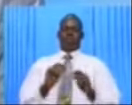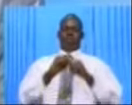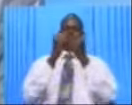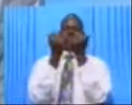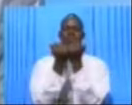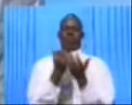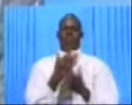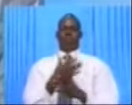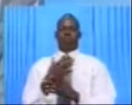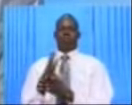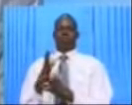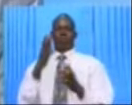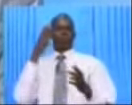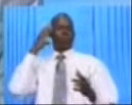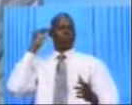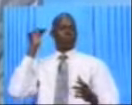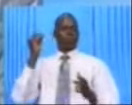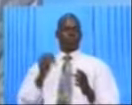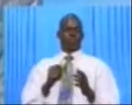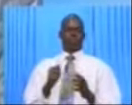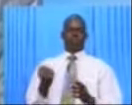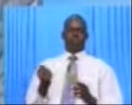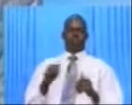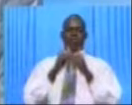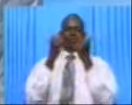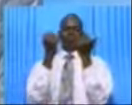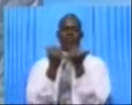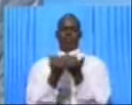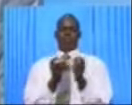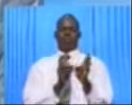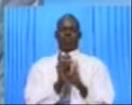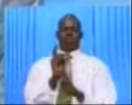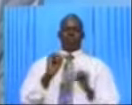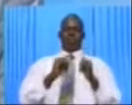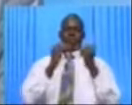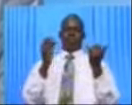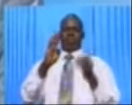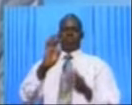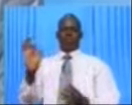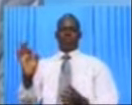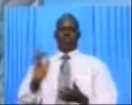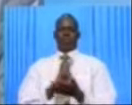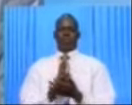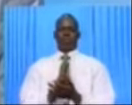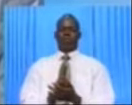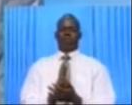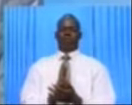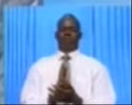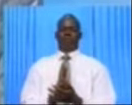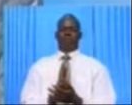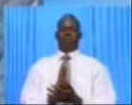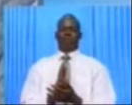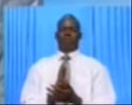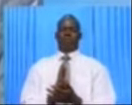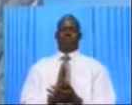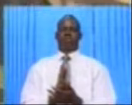de partager l'expérience d'autres structures associatives du domaine de la presse au Burkina. Reportage Nathalie Savadougou.